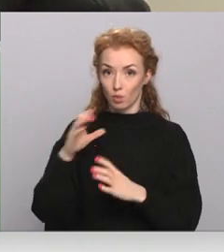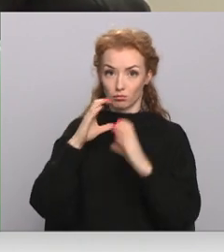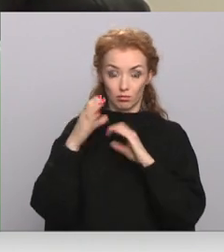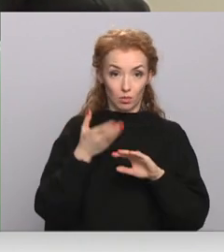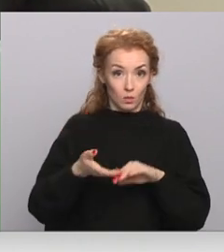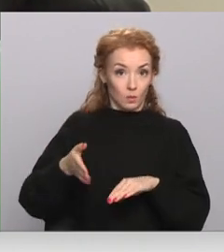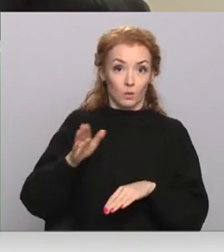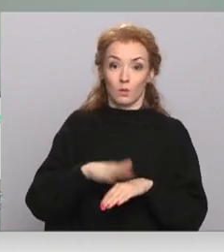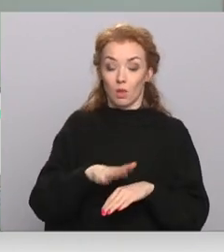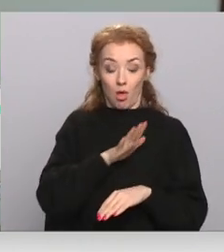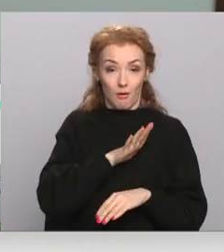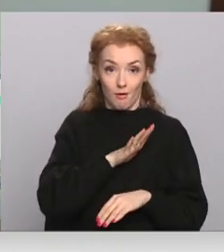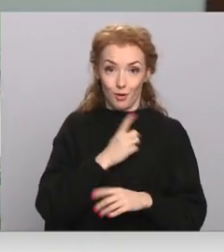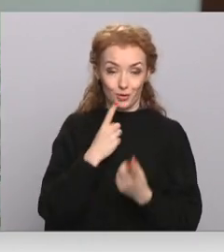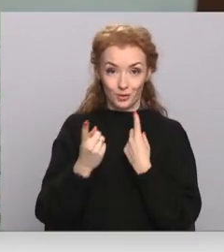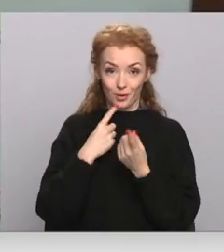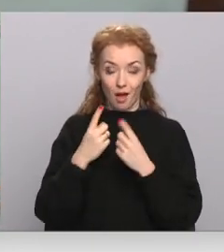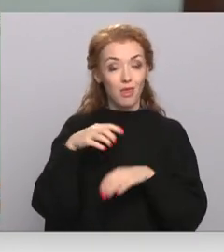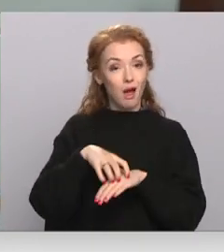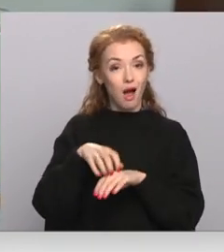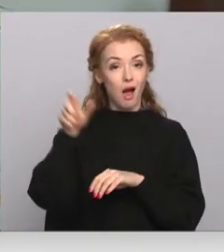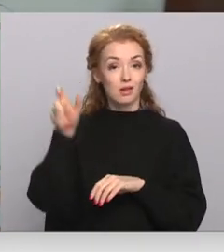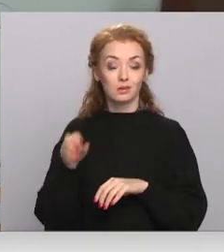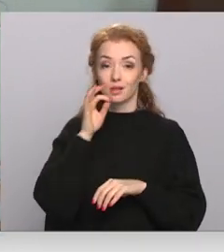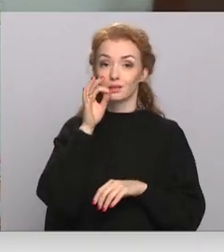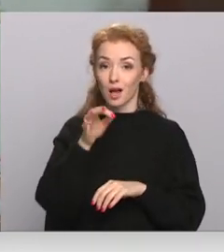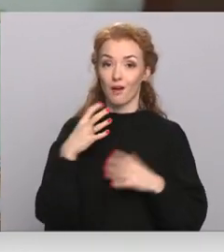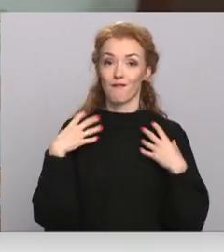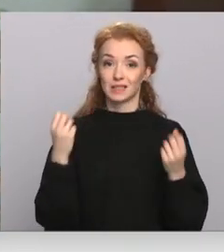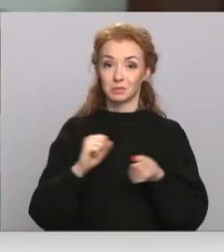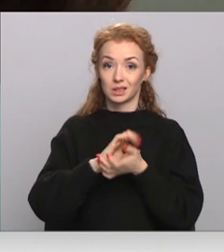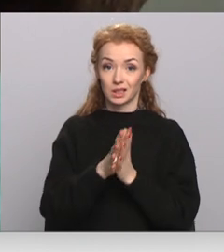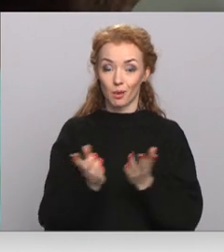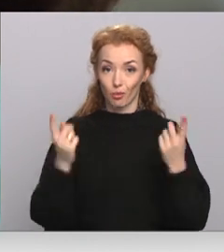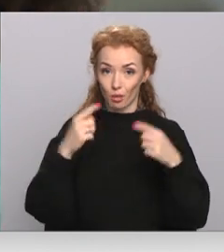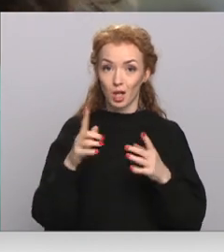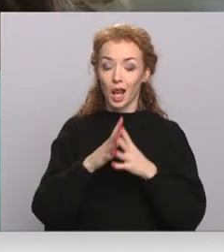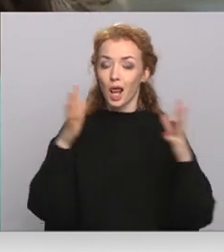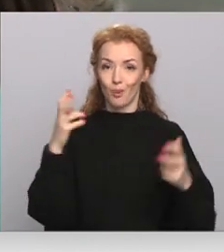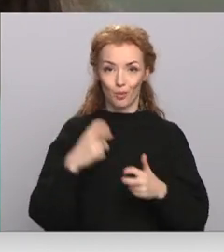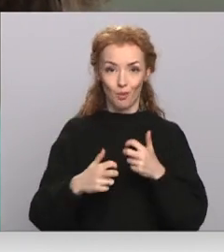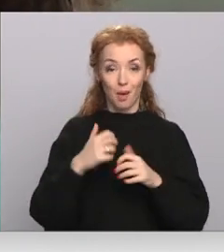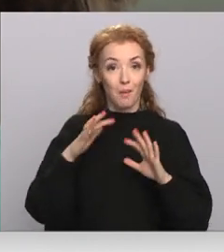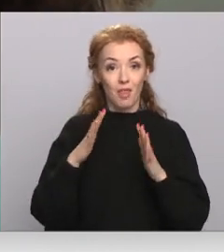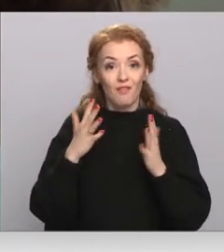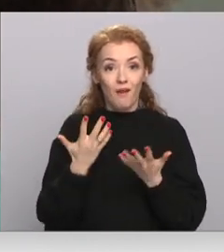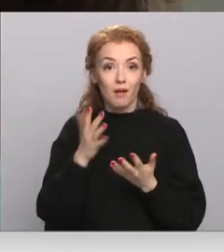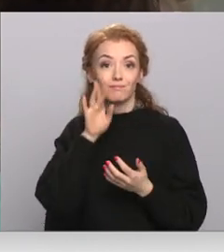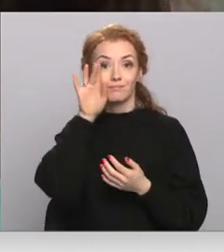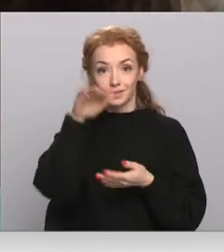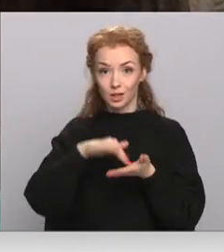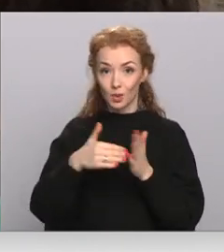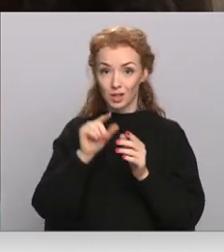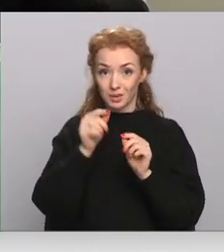redzi, ka tur nav iespējams runāt. Ārste norāda, šobrīd veselības sistēma Latvijā ir liela izaicinājuma priekšā, bet vai viņa redz, ka situācija